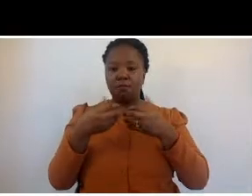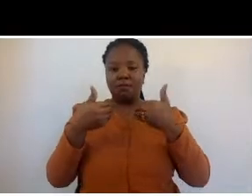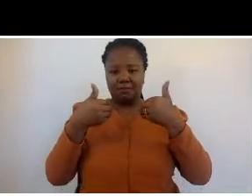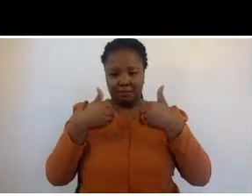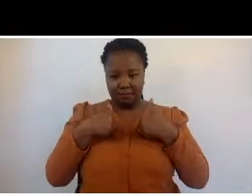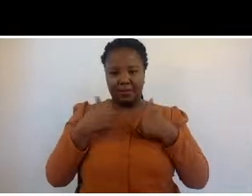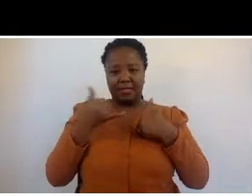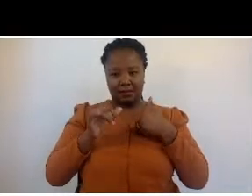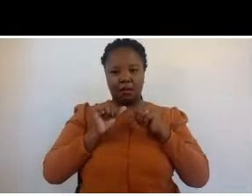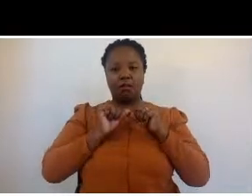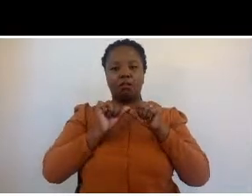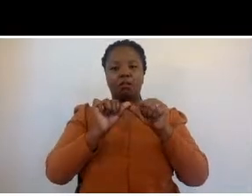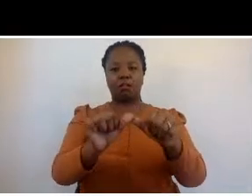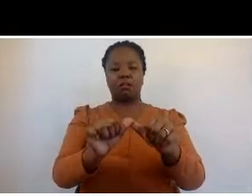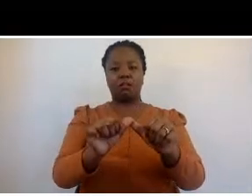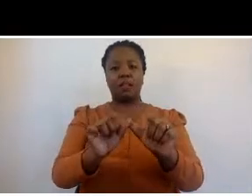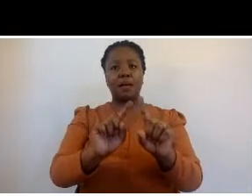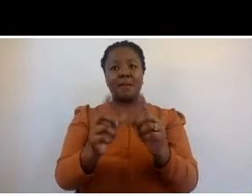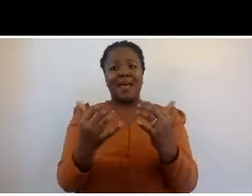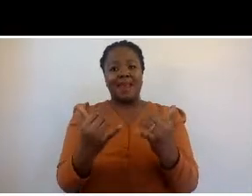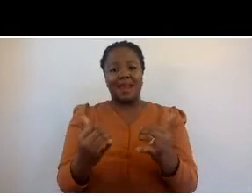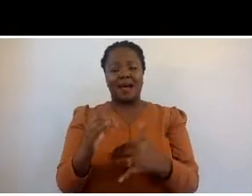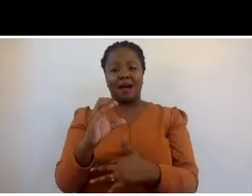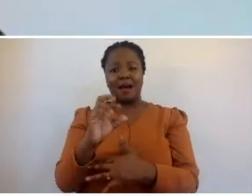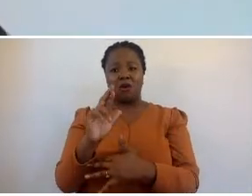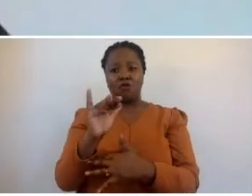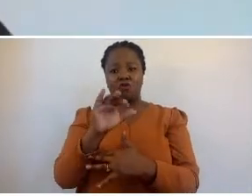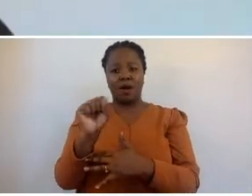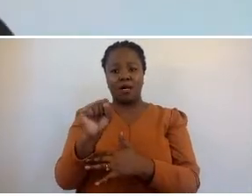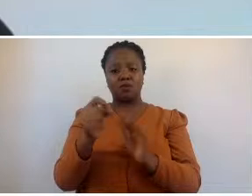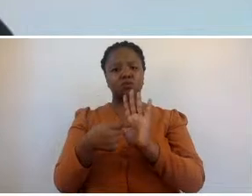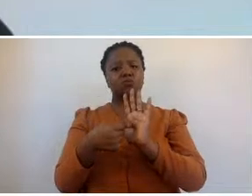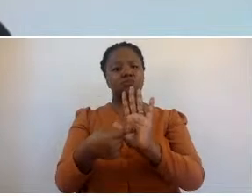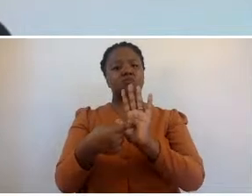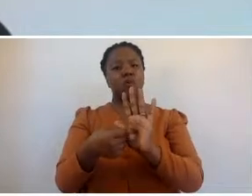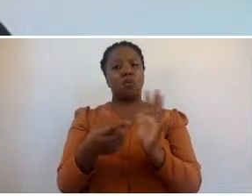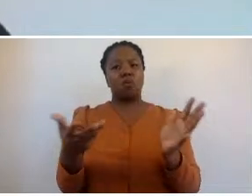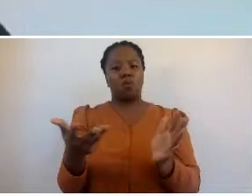Et ce cas a indiqué la crise, ce que la crise